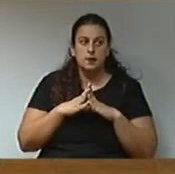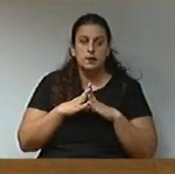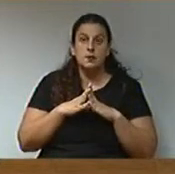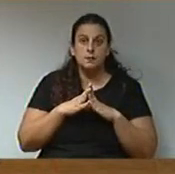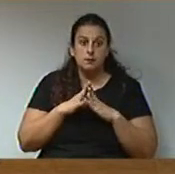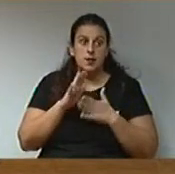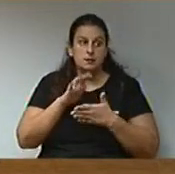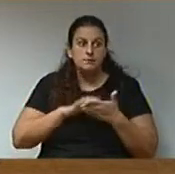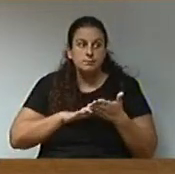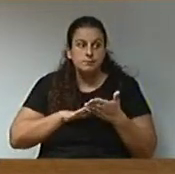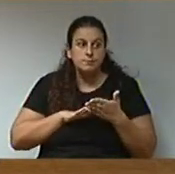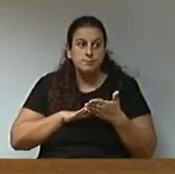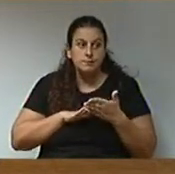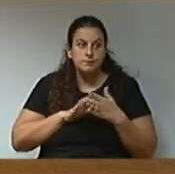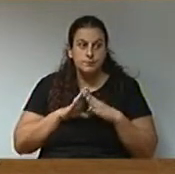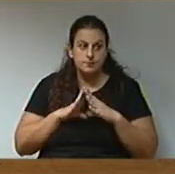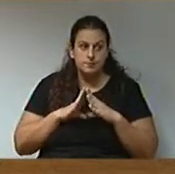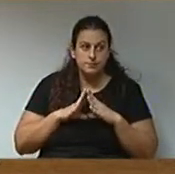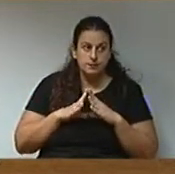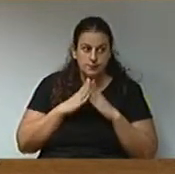i l'informe del...